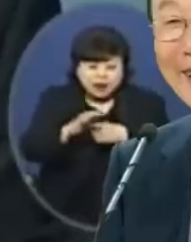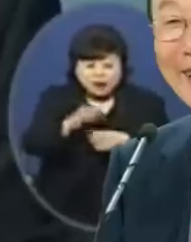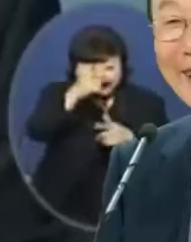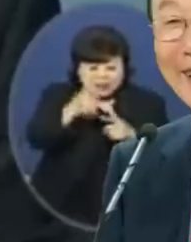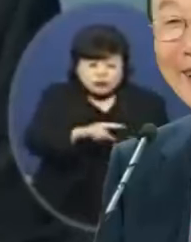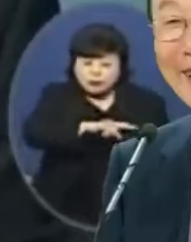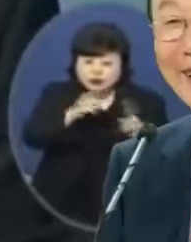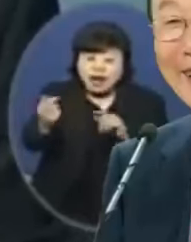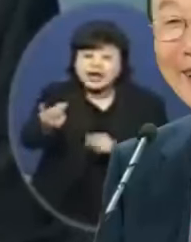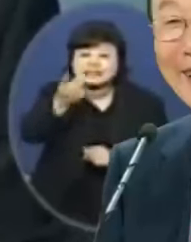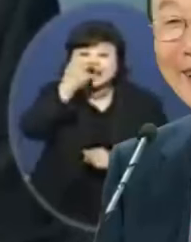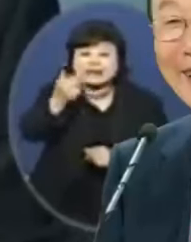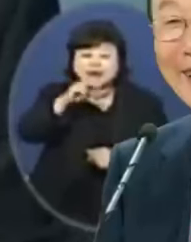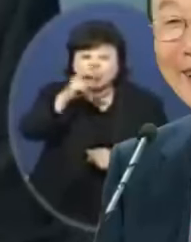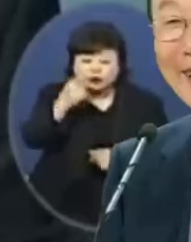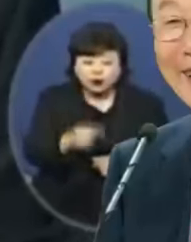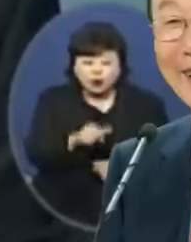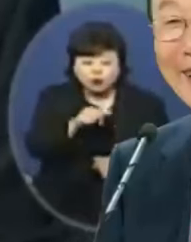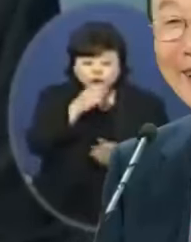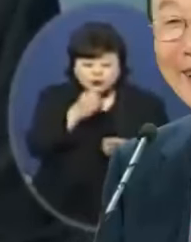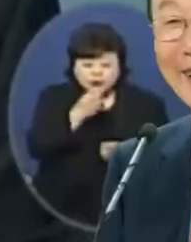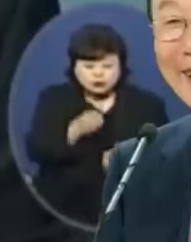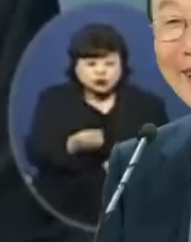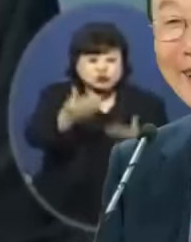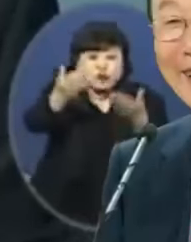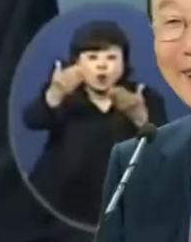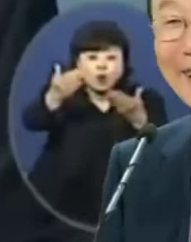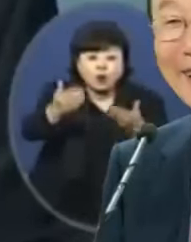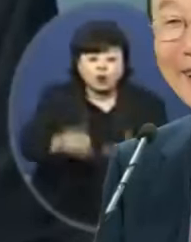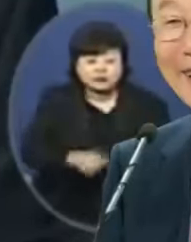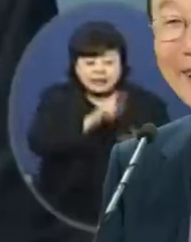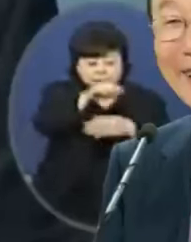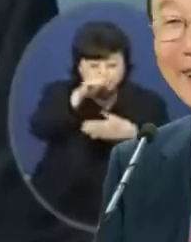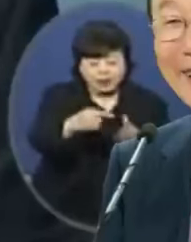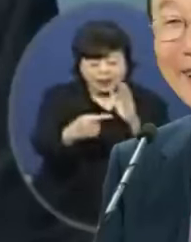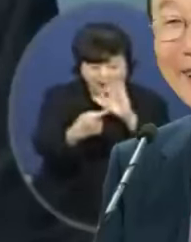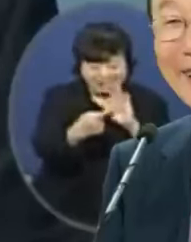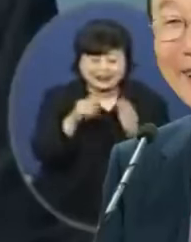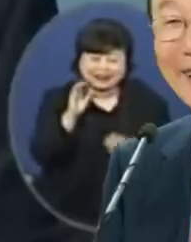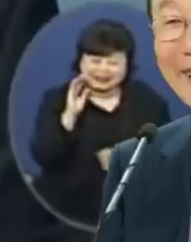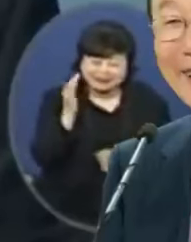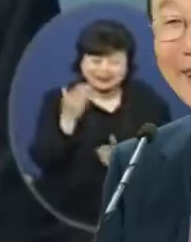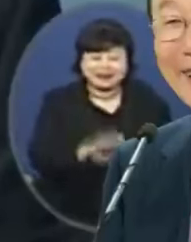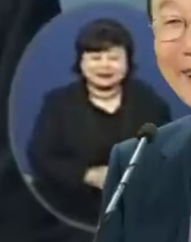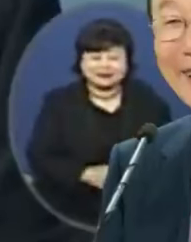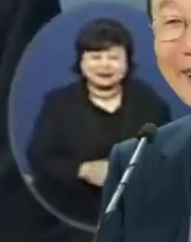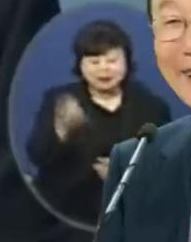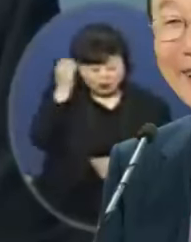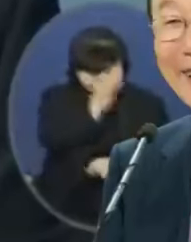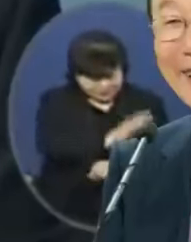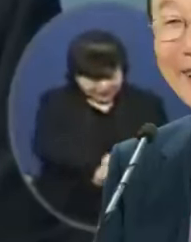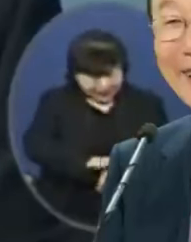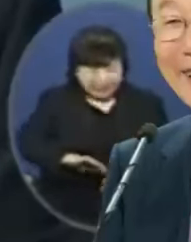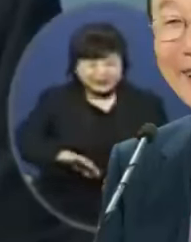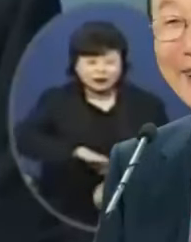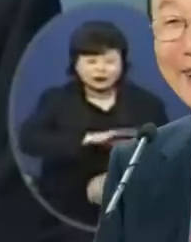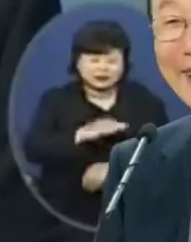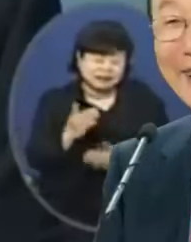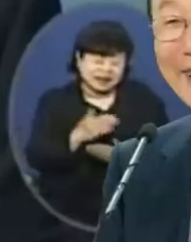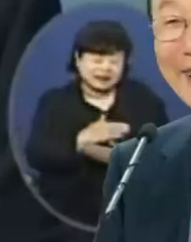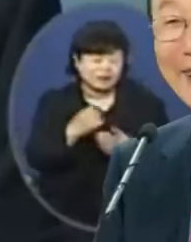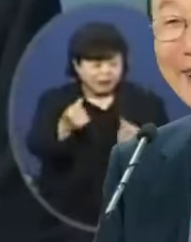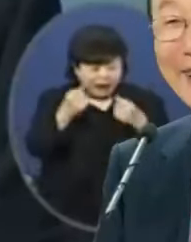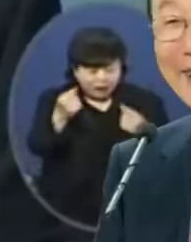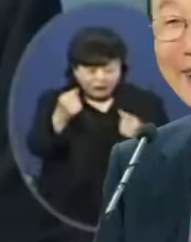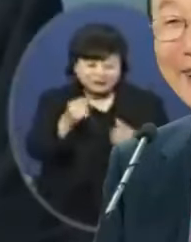예수의 부활의 생명도 오중복음과 삼중축복으로 우리 생활에 나타나게 되는 것입니다. 영혼이 잘됨같이 범사에